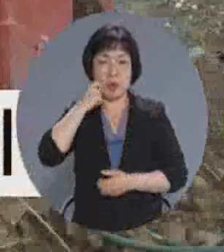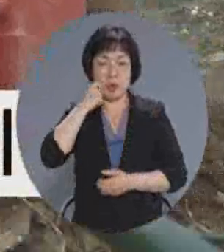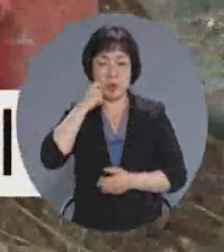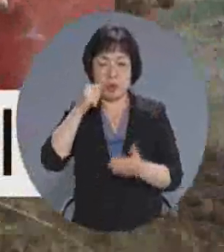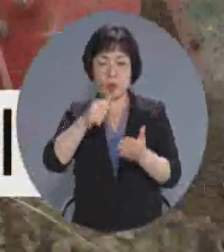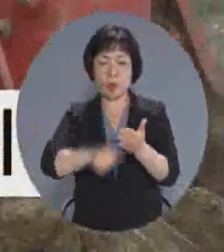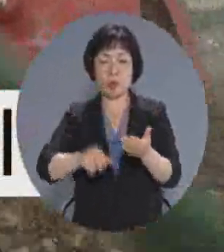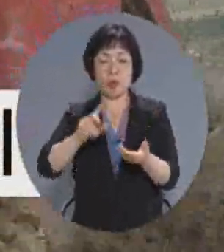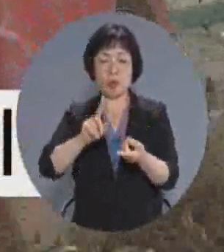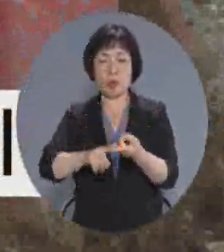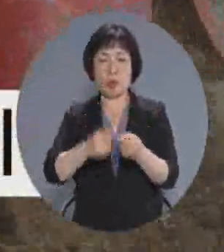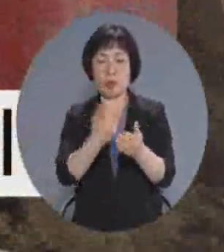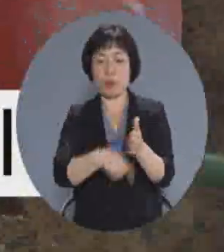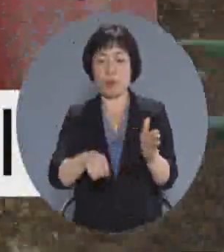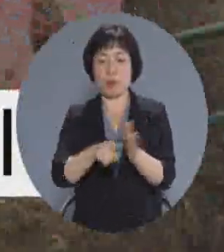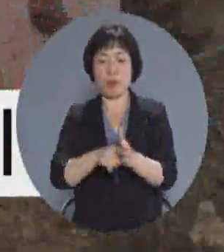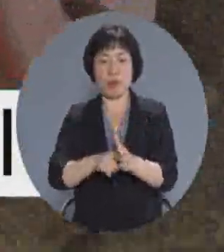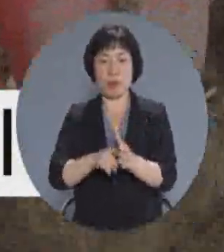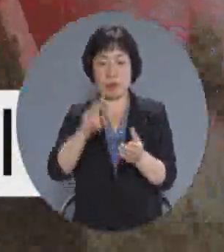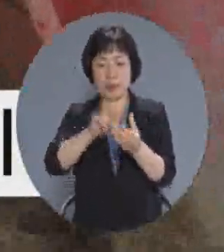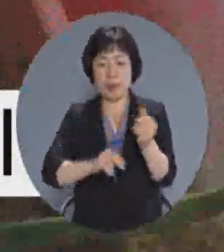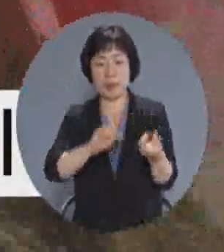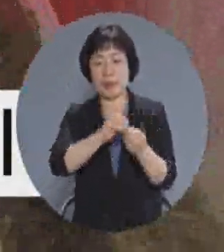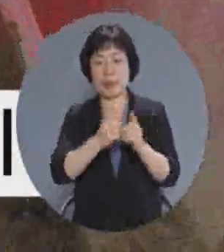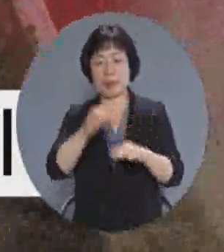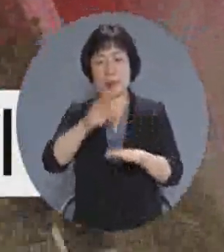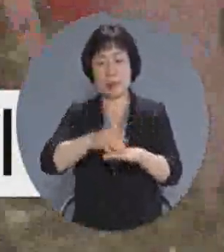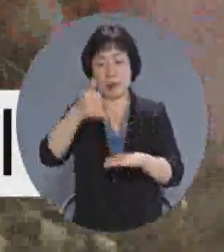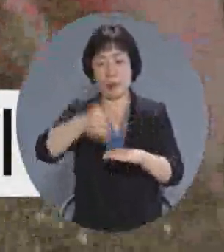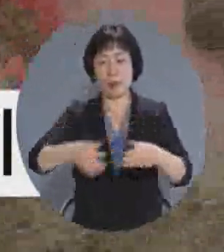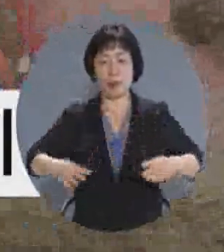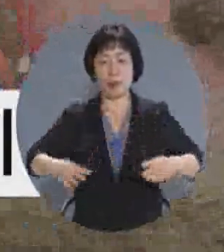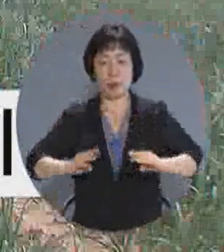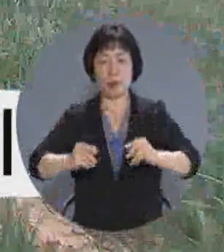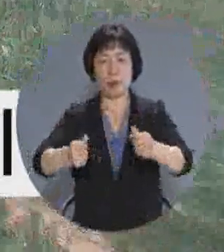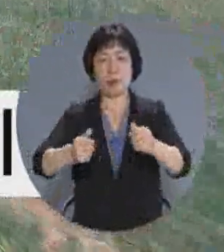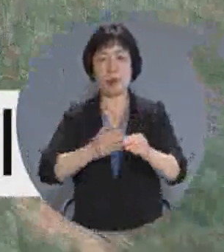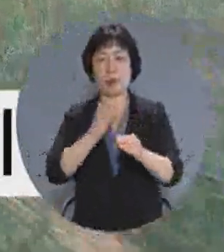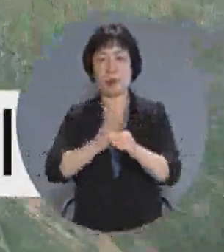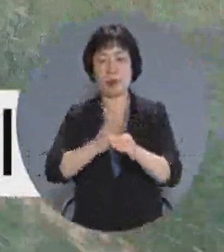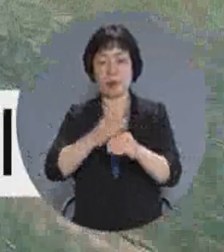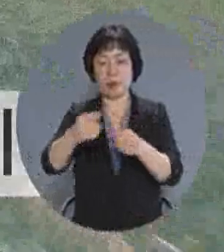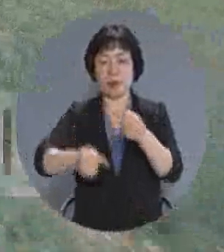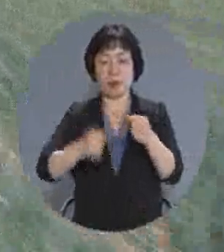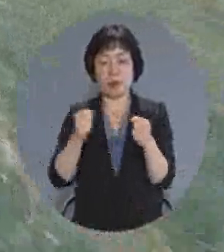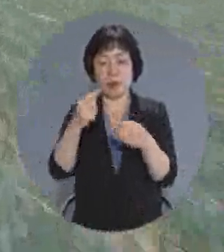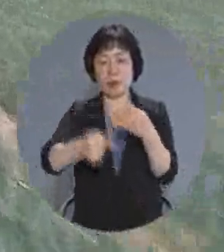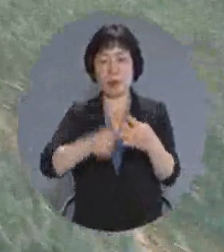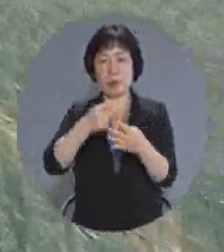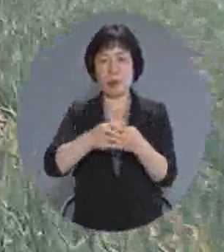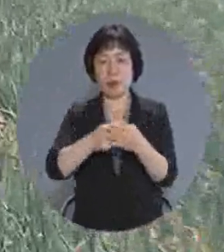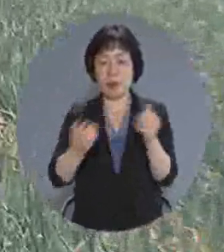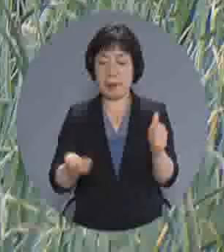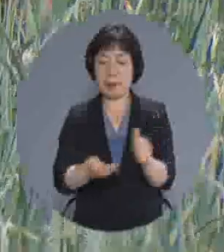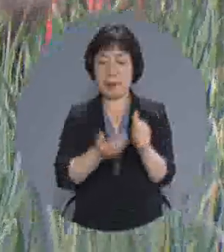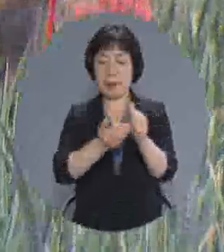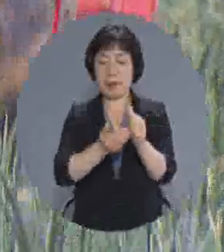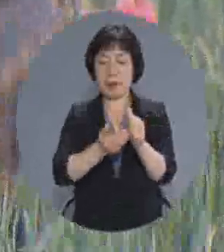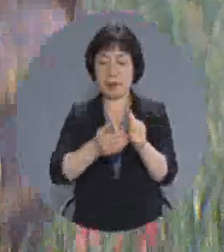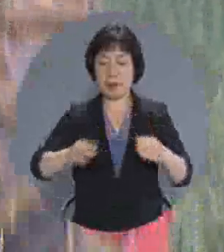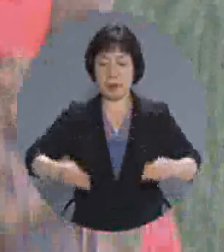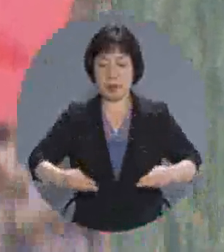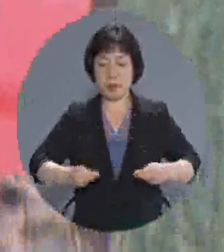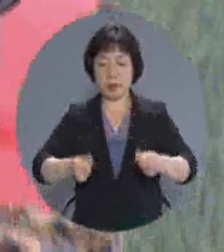원가라도 건지기 위해 출하 대신 산지에서 폐기하고 있습니다. 겨우내 기른 양파를 직접 갈아엎는 농민의